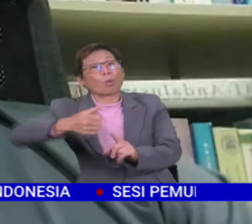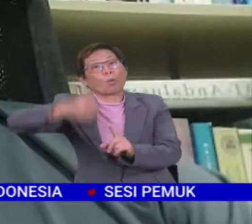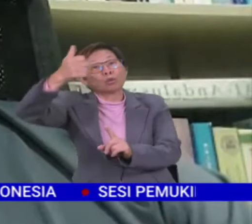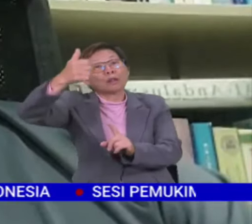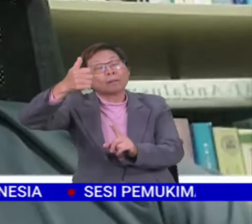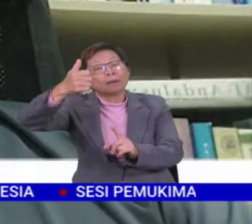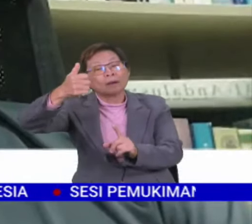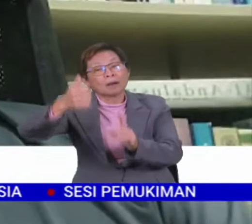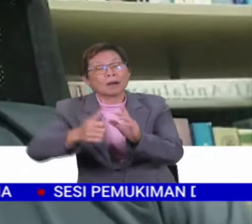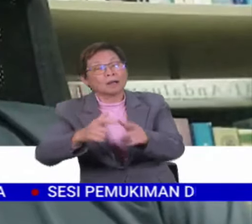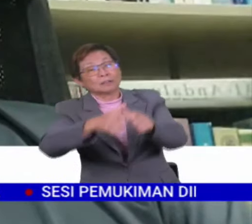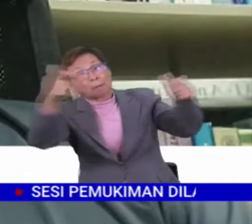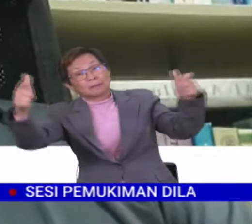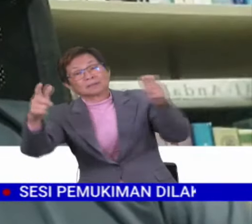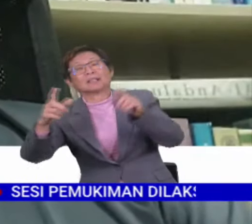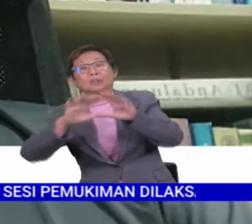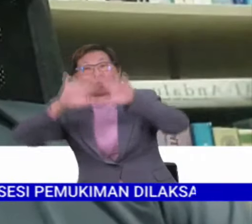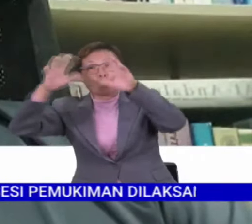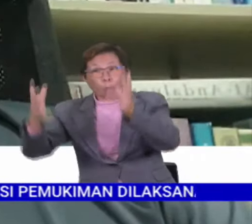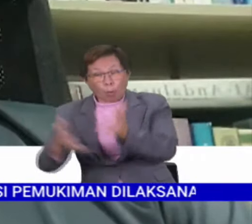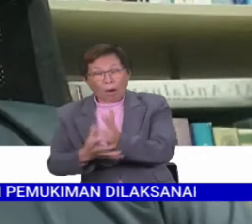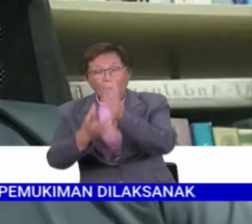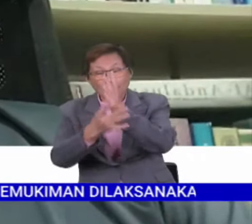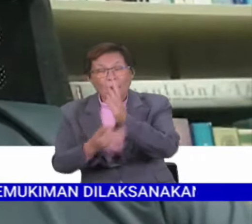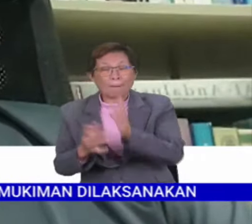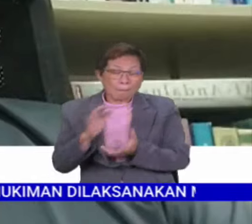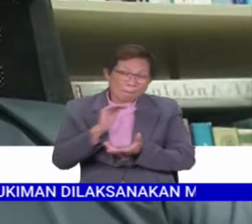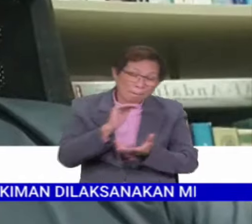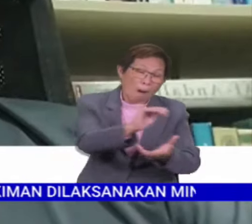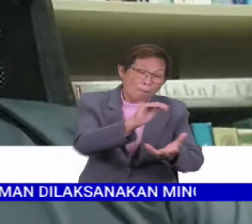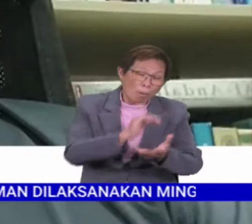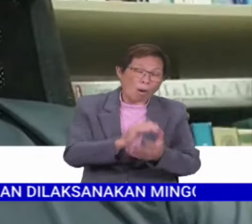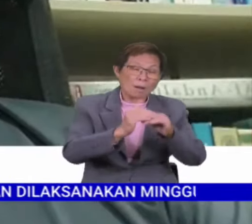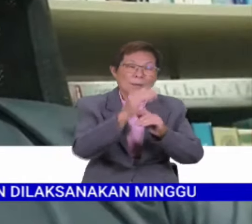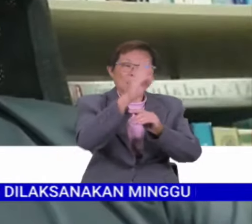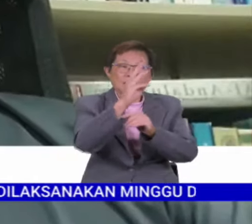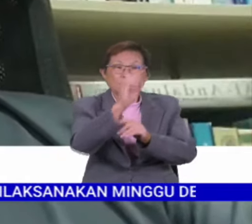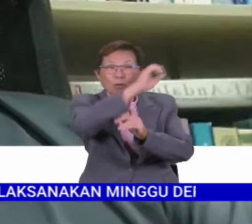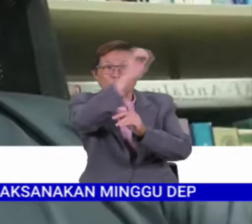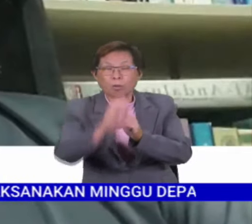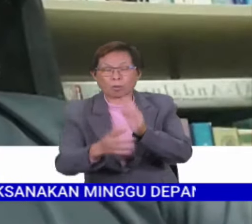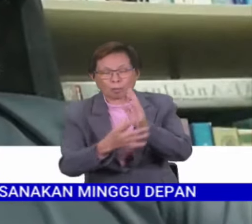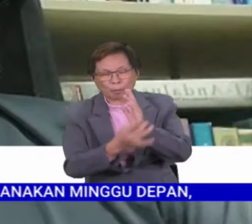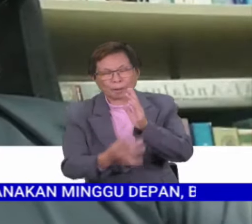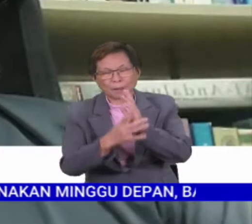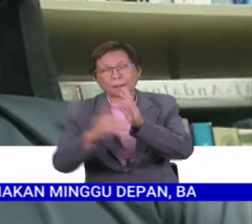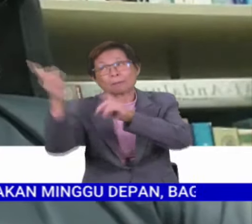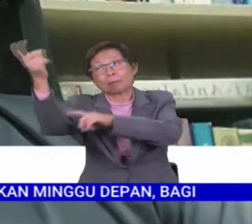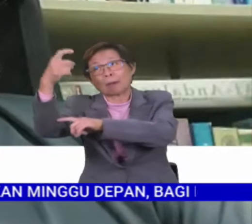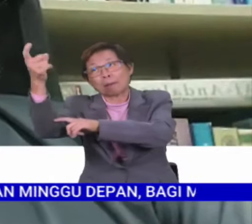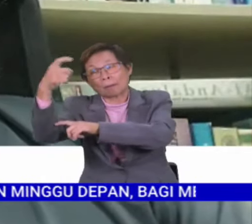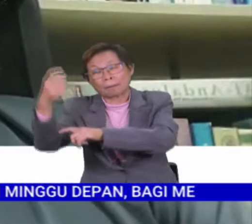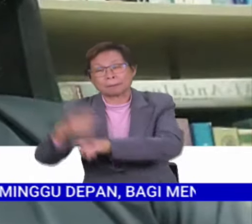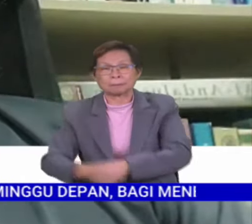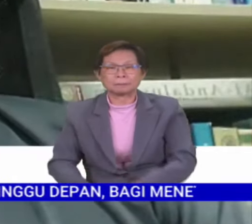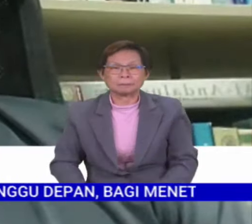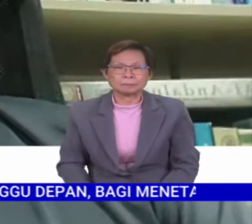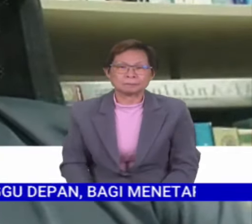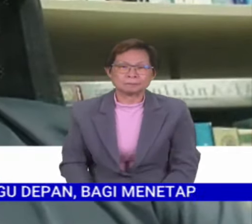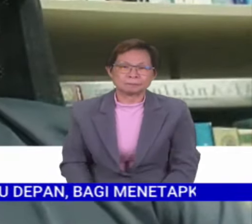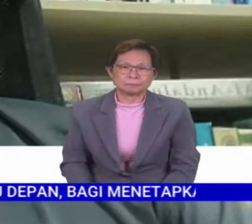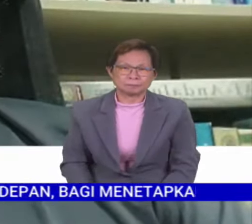pengeluar kedua terbesar di dunia yang membekalkan lebih dari 60% bekalan minyak